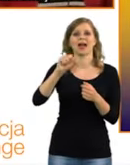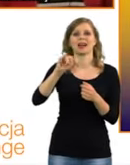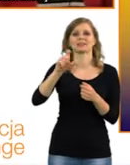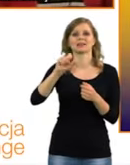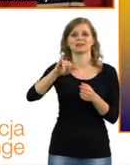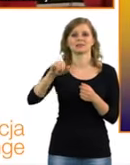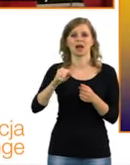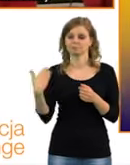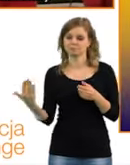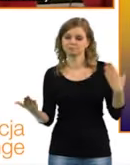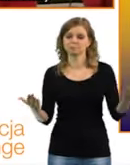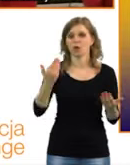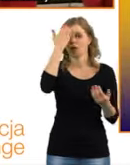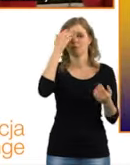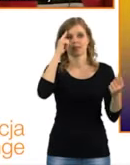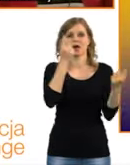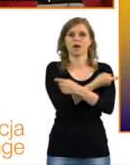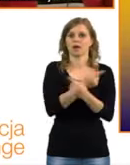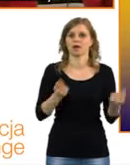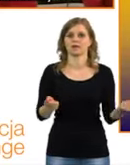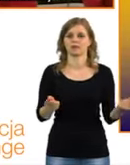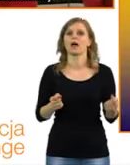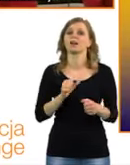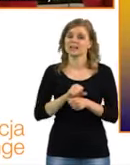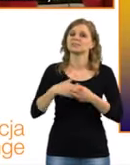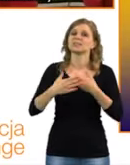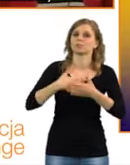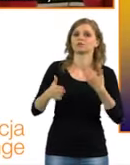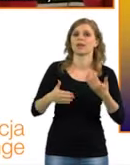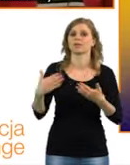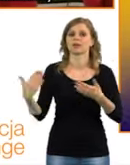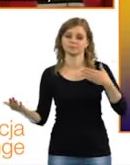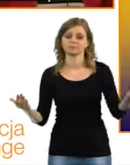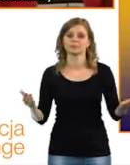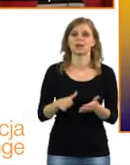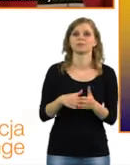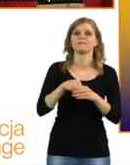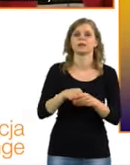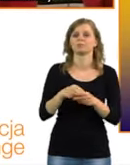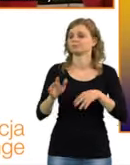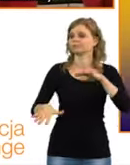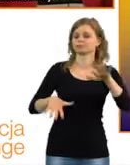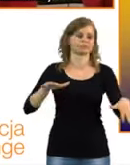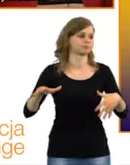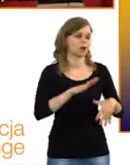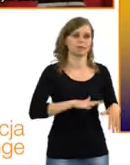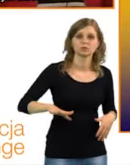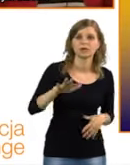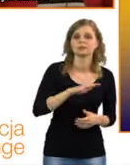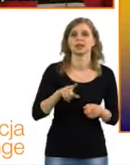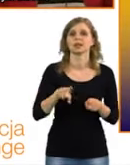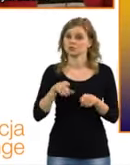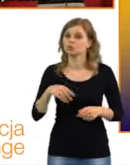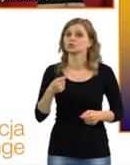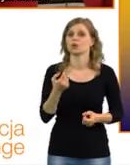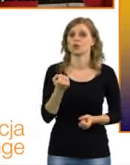Z kolei te zaburzenia lateralizacji współwystępują z zaburzeniami orientacji przestrzennej i